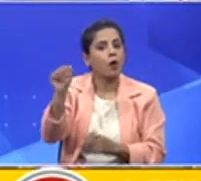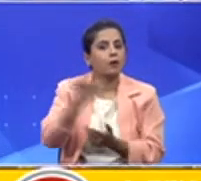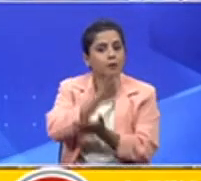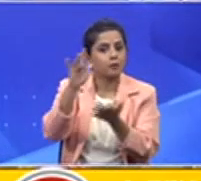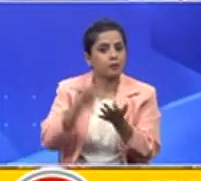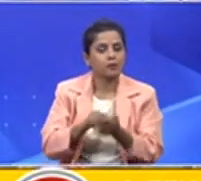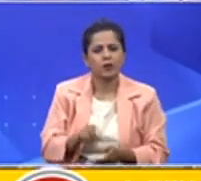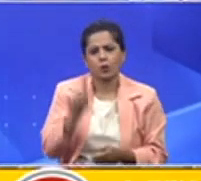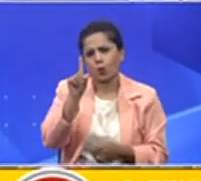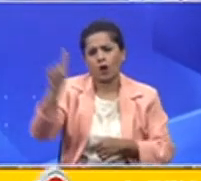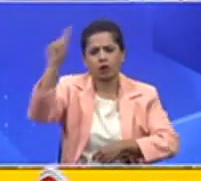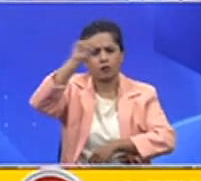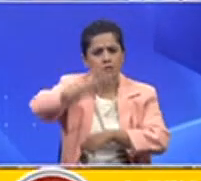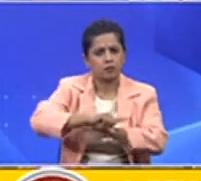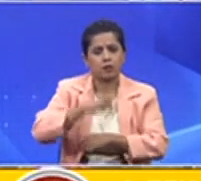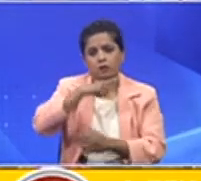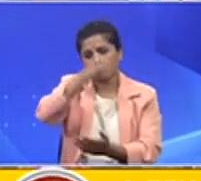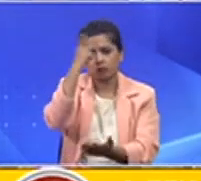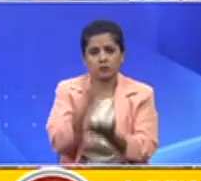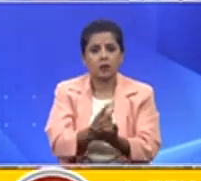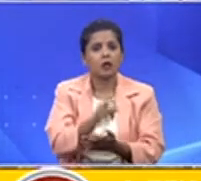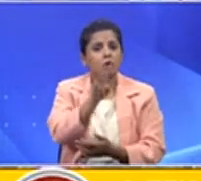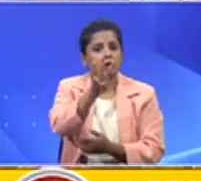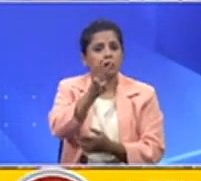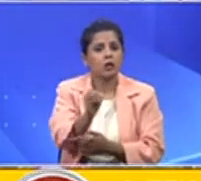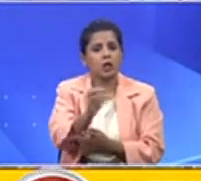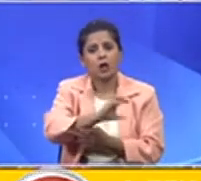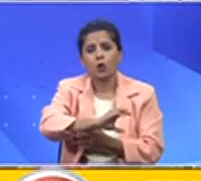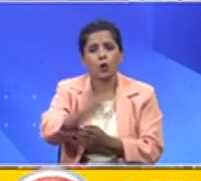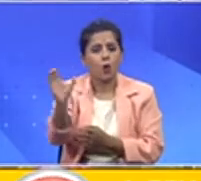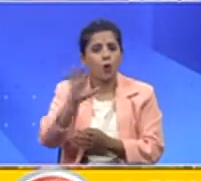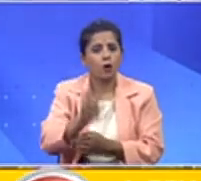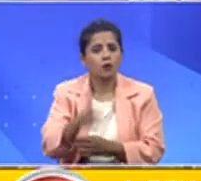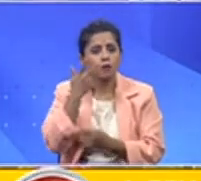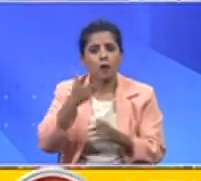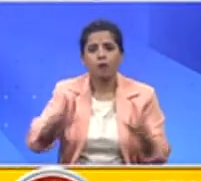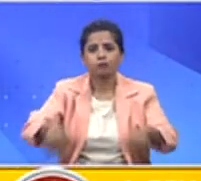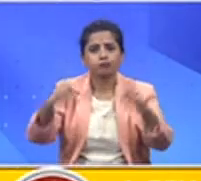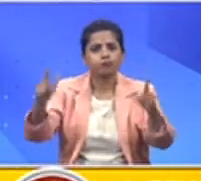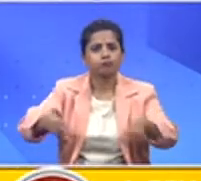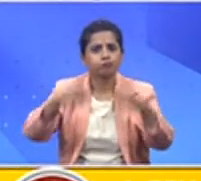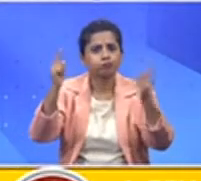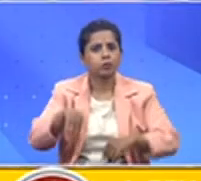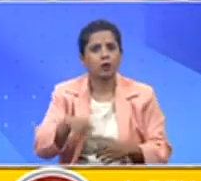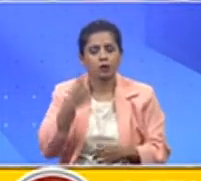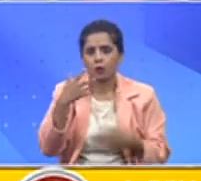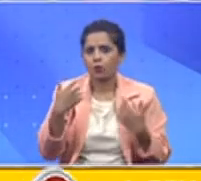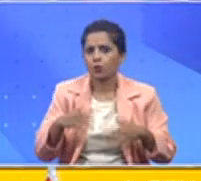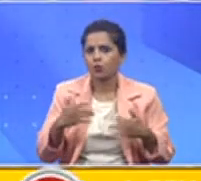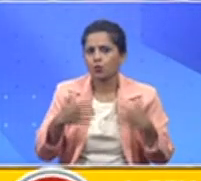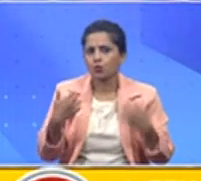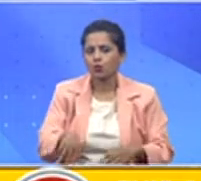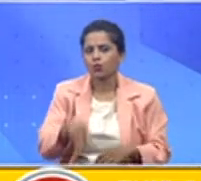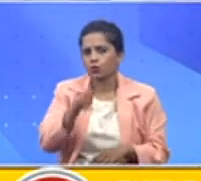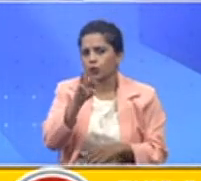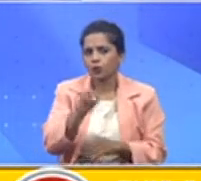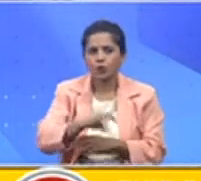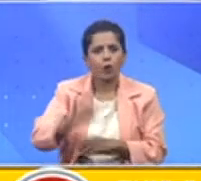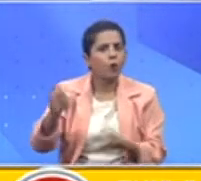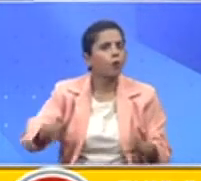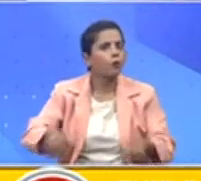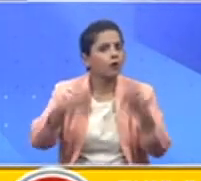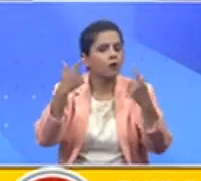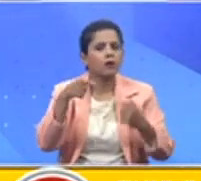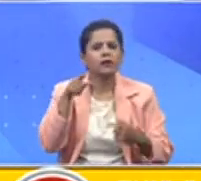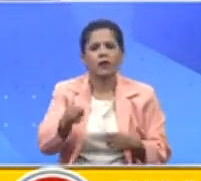एक दिन में तीस करोड पैड लगाने का रेकॉर्ड बनाया गया है इस अभियान